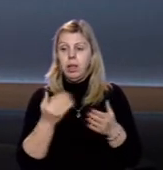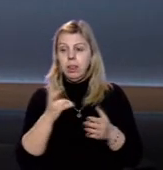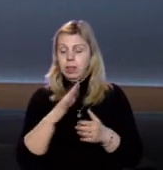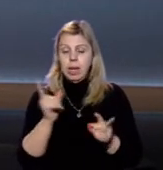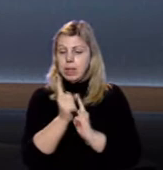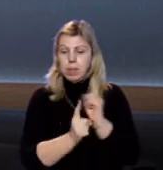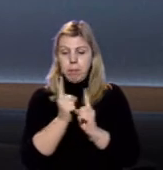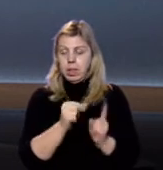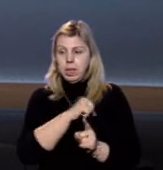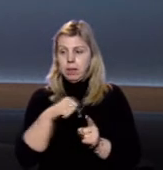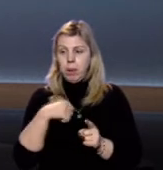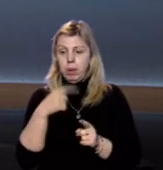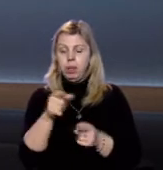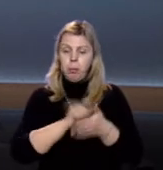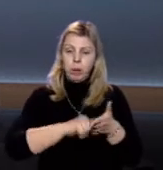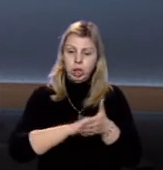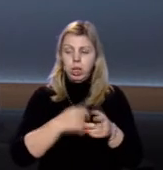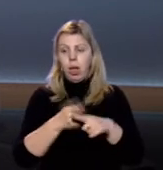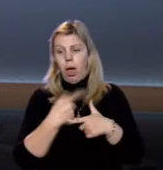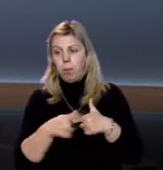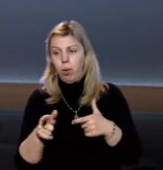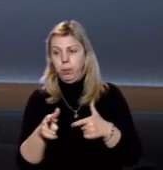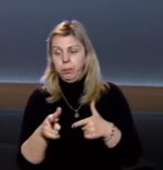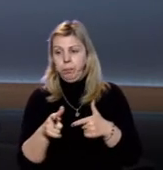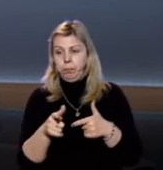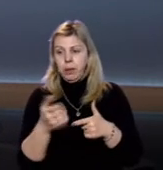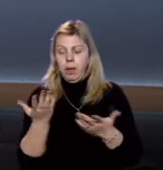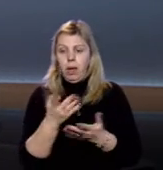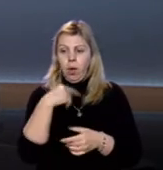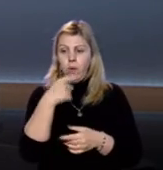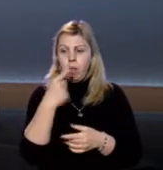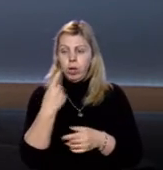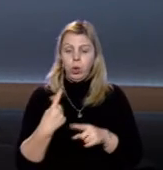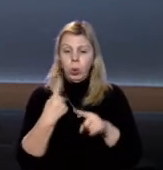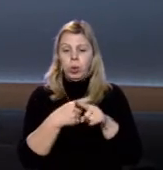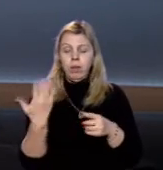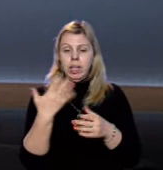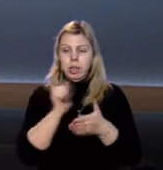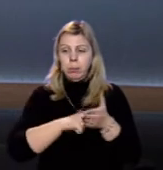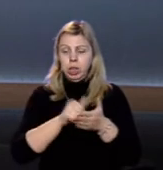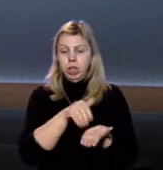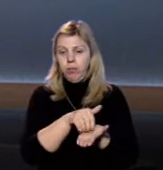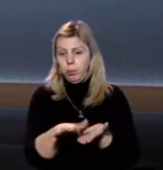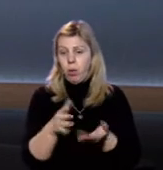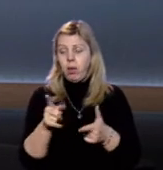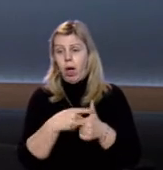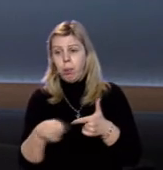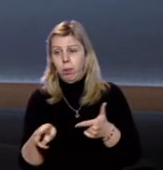із змінами самих там підстав або, як кажуть, додаткових якихось підстав відмови або